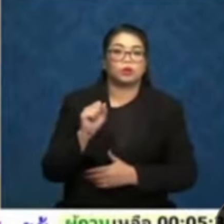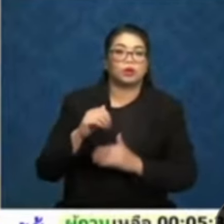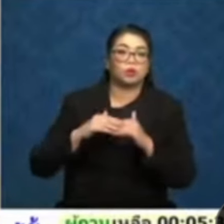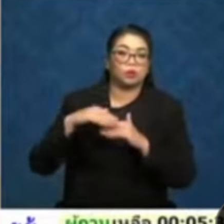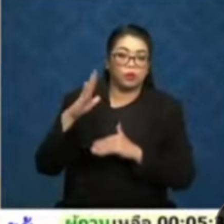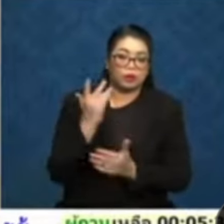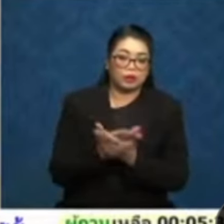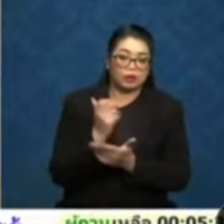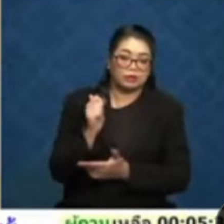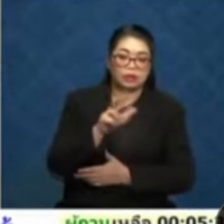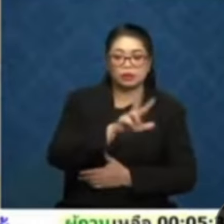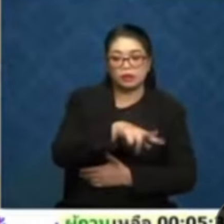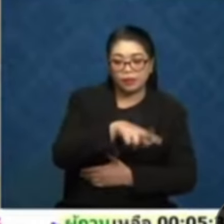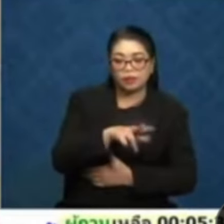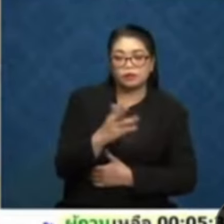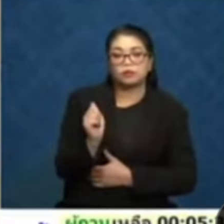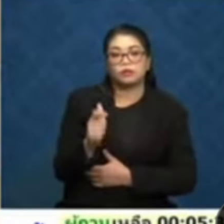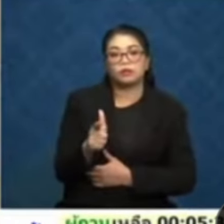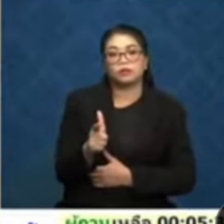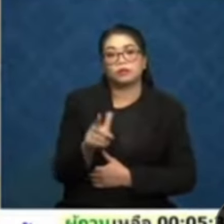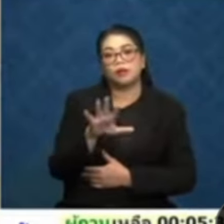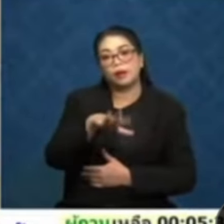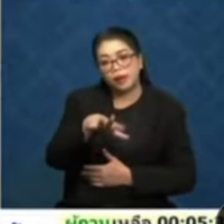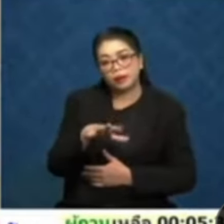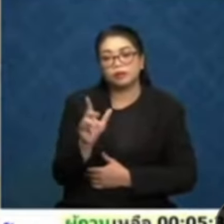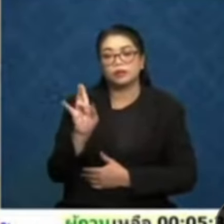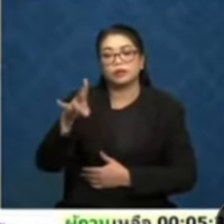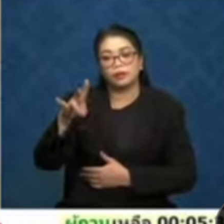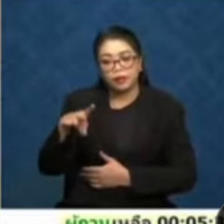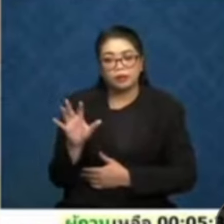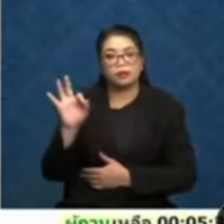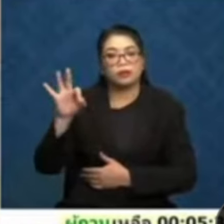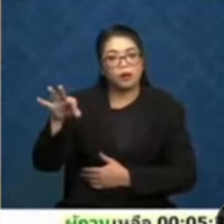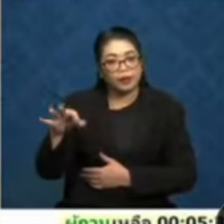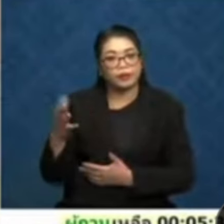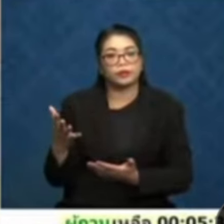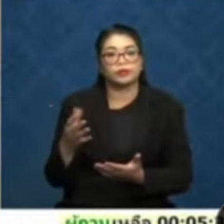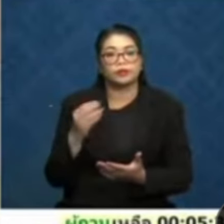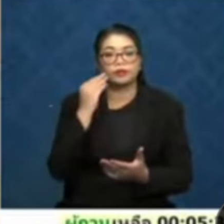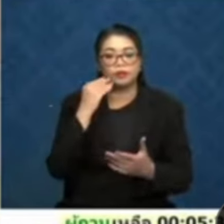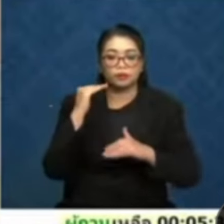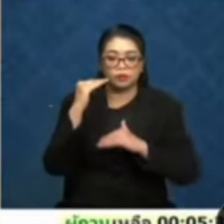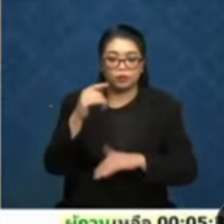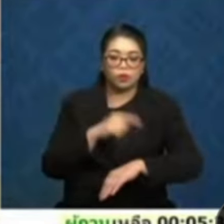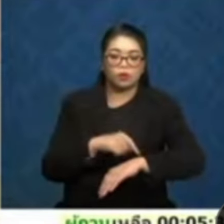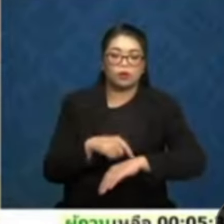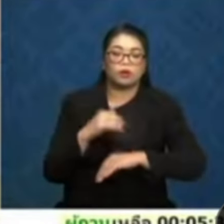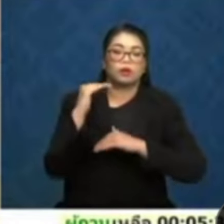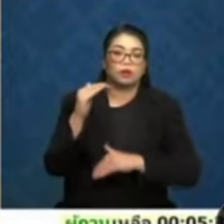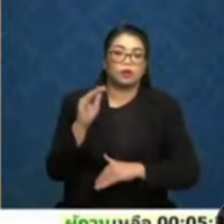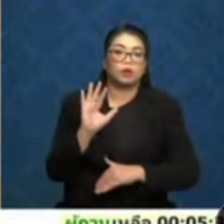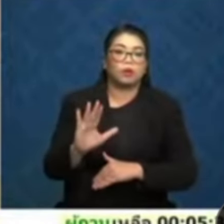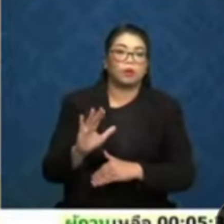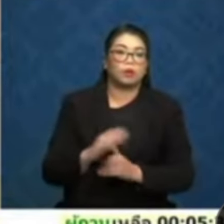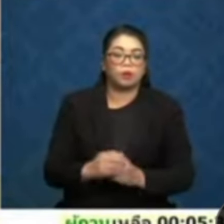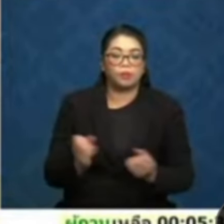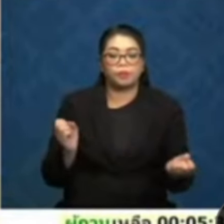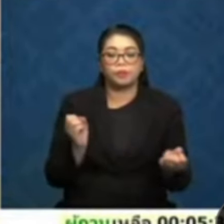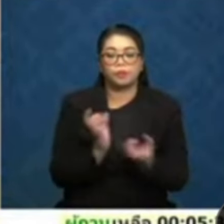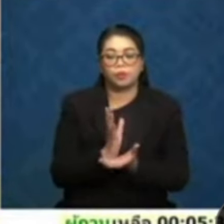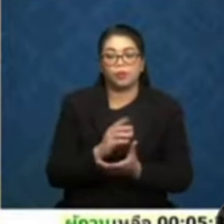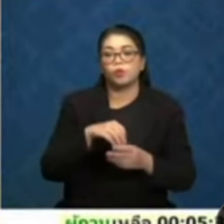ท่านบอกว่ามีการจ่าย 3,000ขอโทษนะคะ 5,000 7,000 9,000ตามกรอบระยะเวลาของเอ่อความ